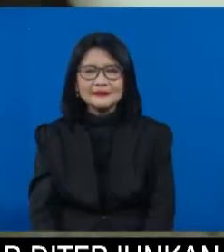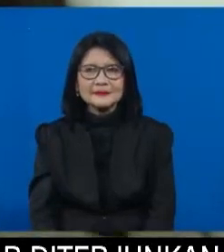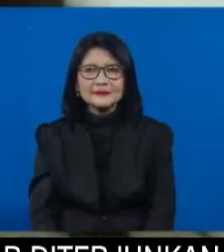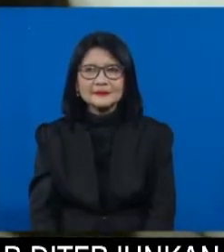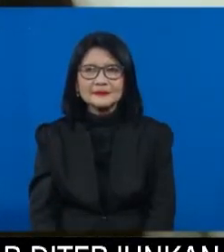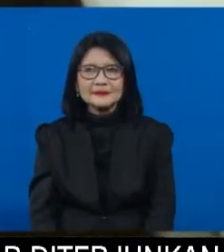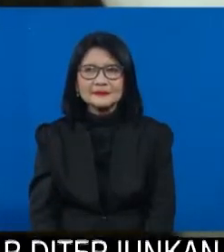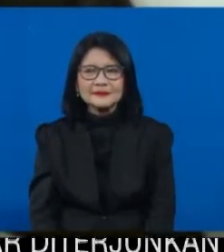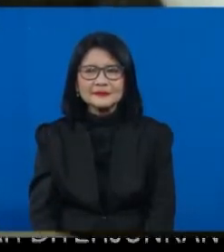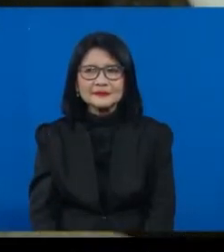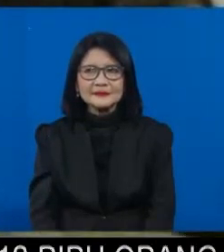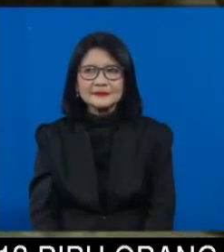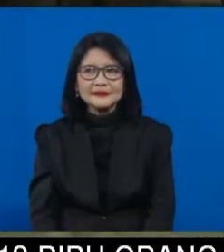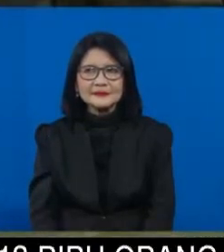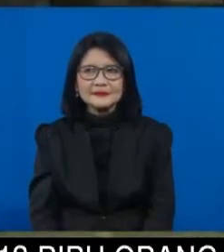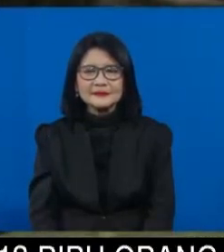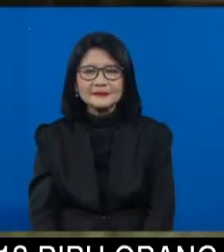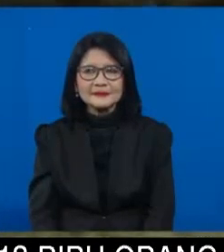Aduh, Pak, gak gerak ya.